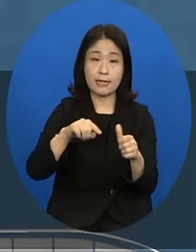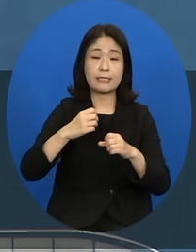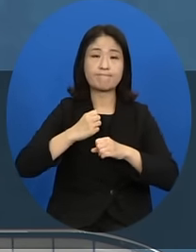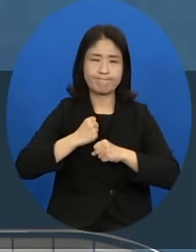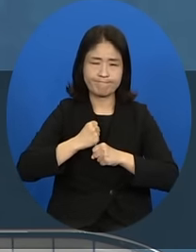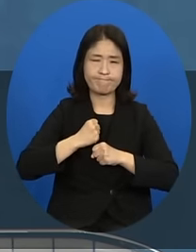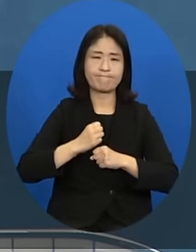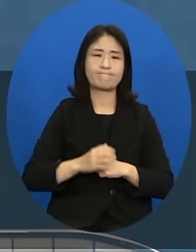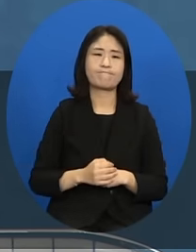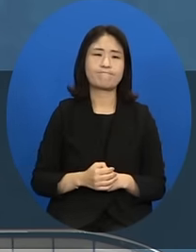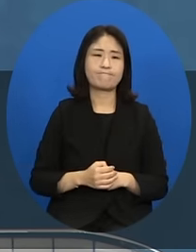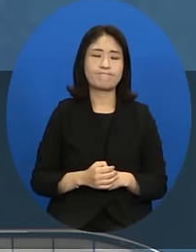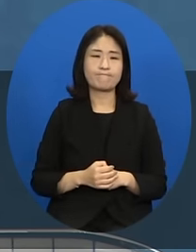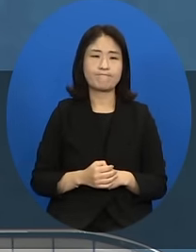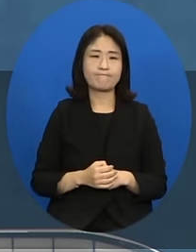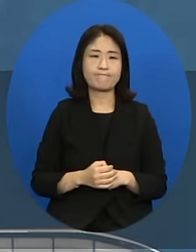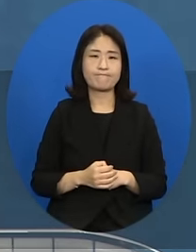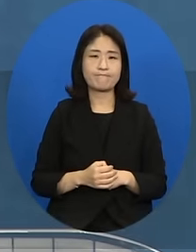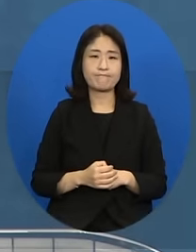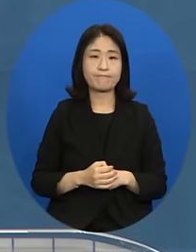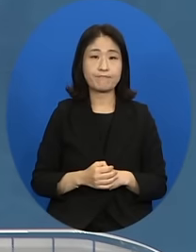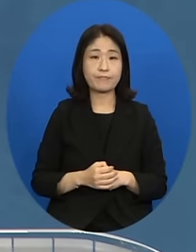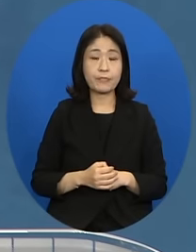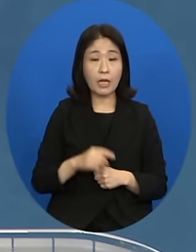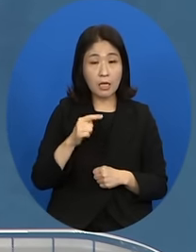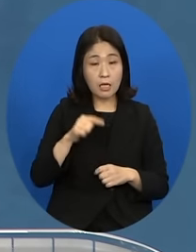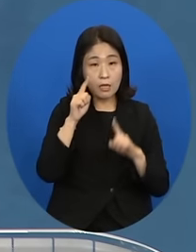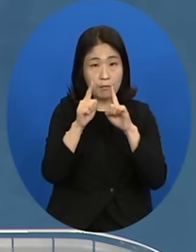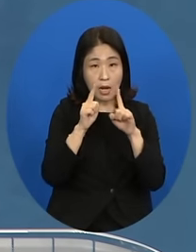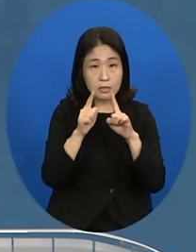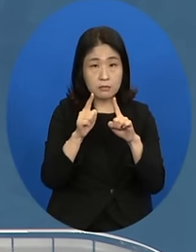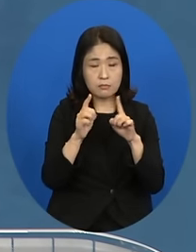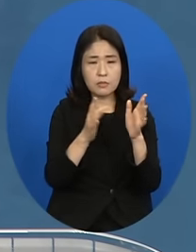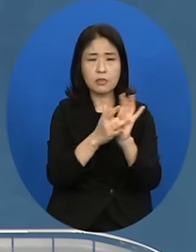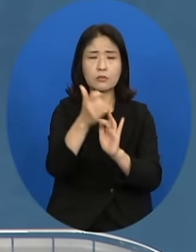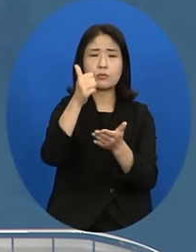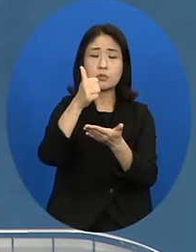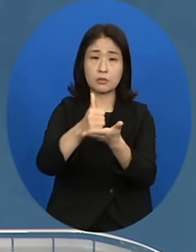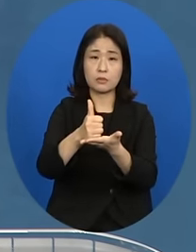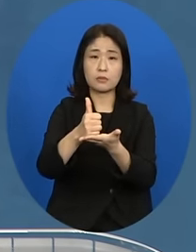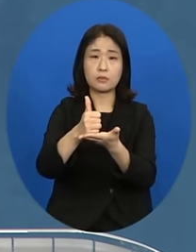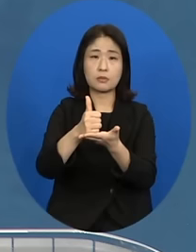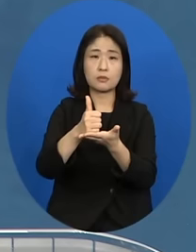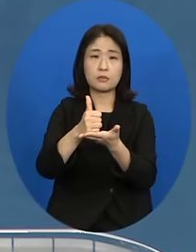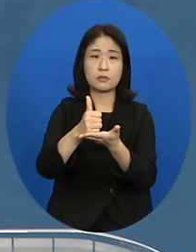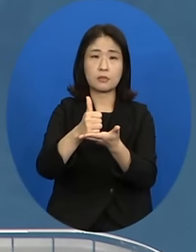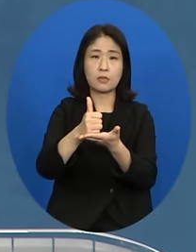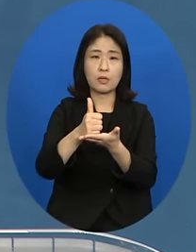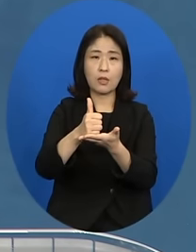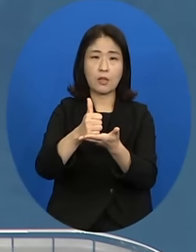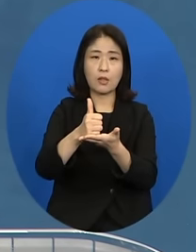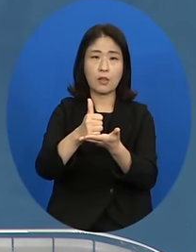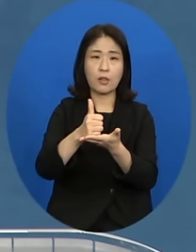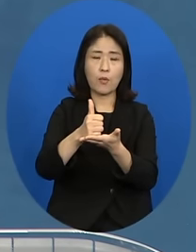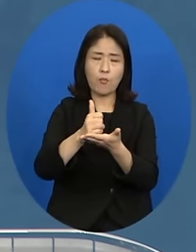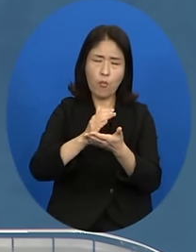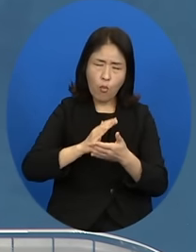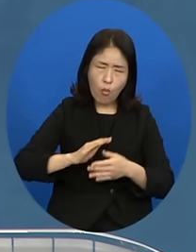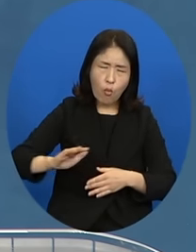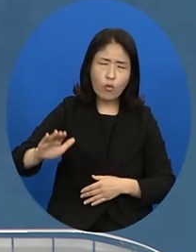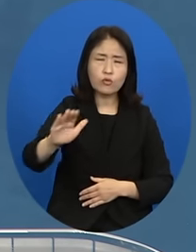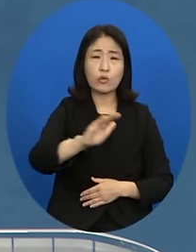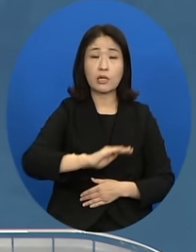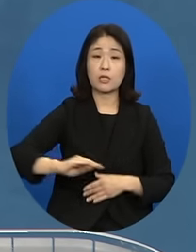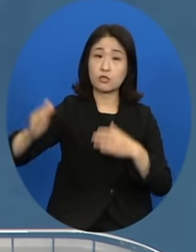지키게 하라. 여러분, 이 말씀은 예수님께서 모든 구원받는 성도들에게